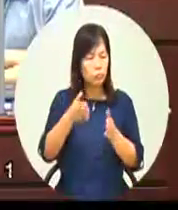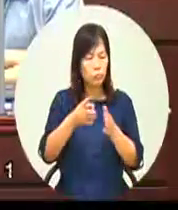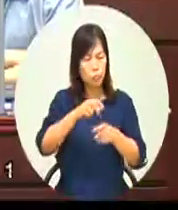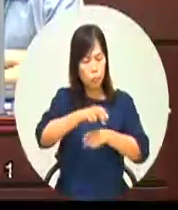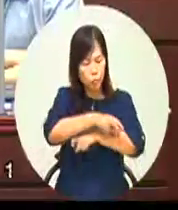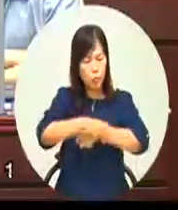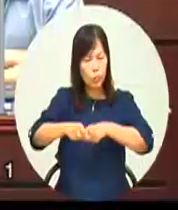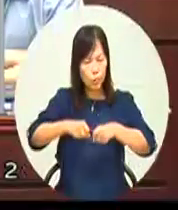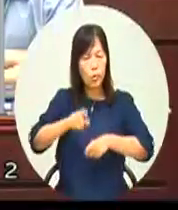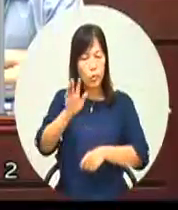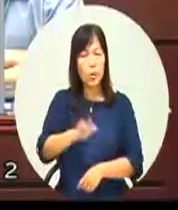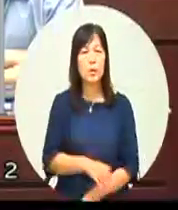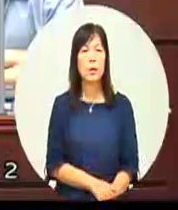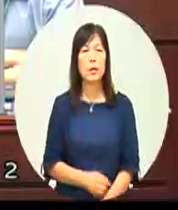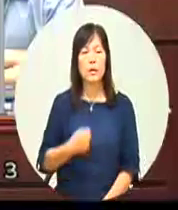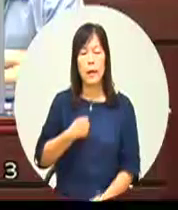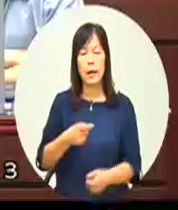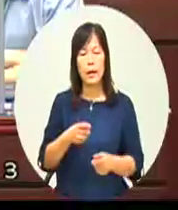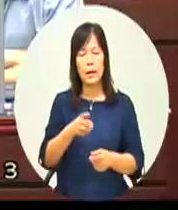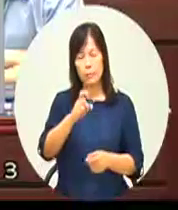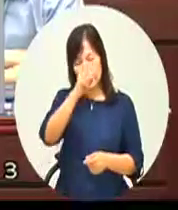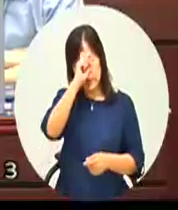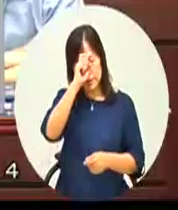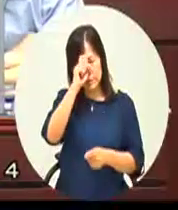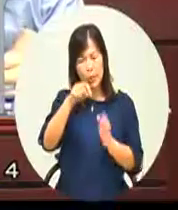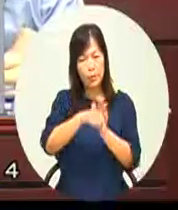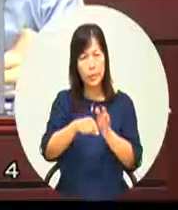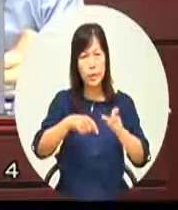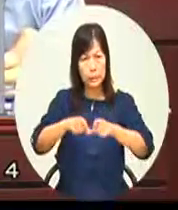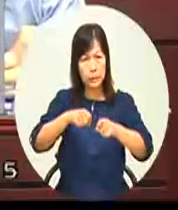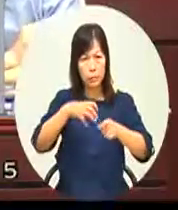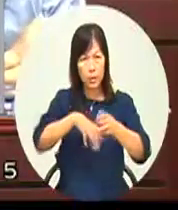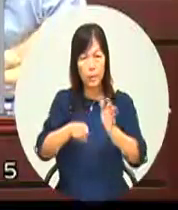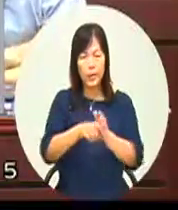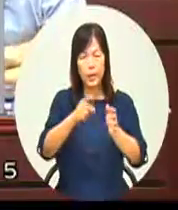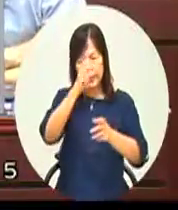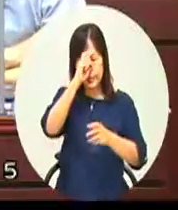议员所提到的，当然我们期待我们的标案里面希望至少在